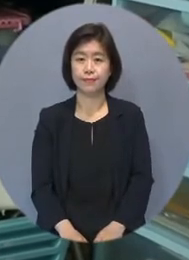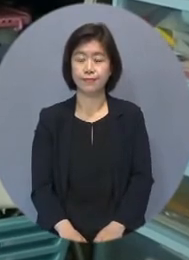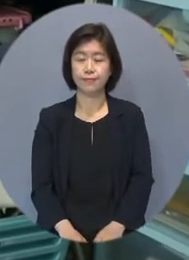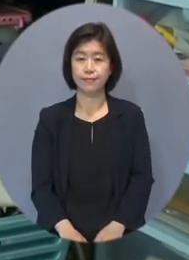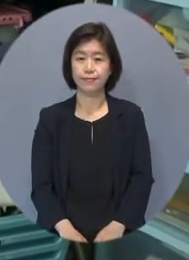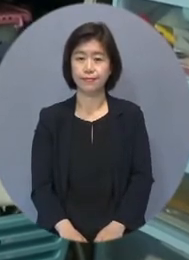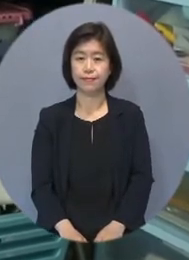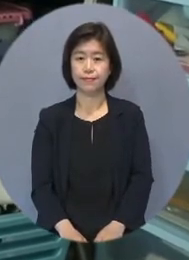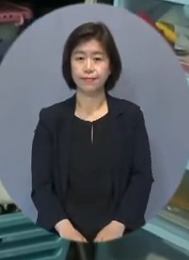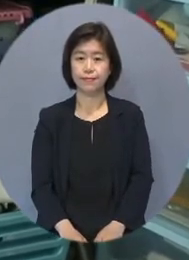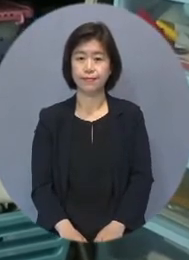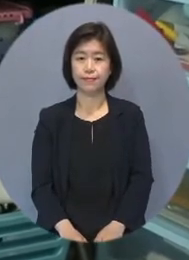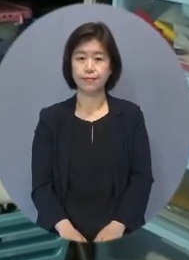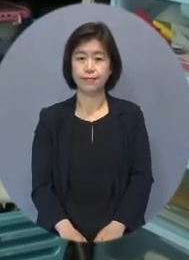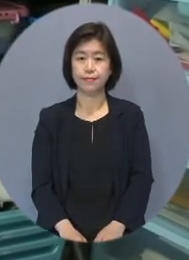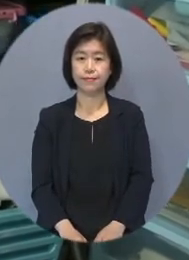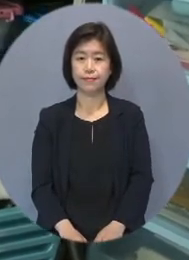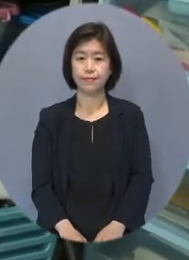일단은